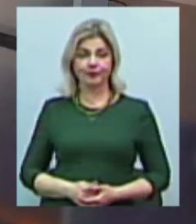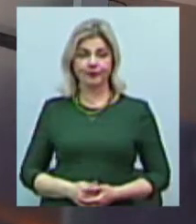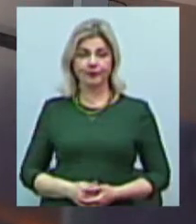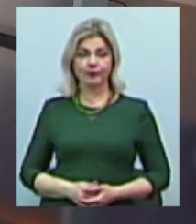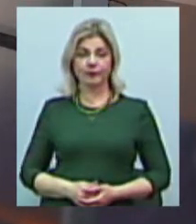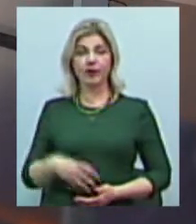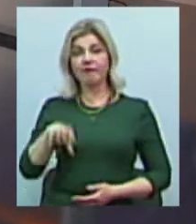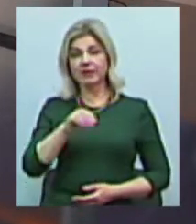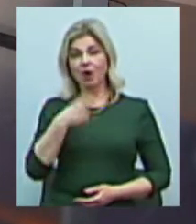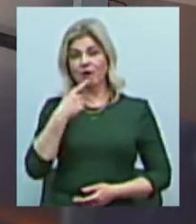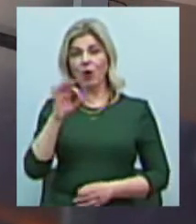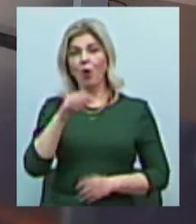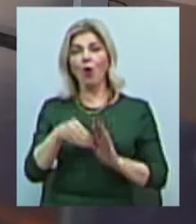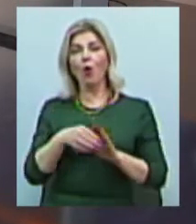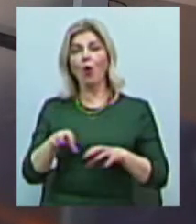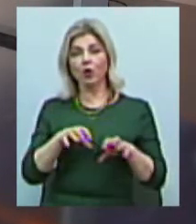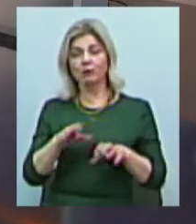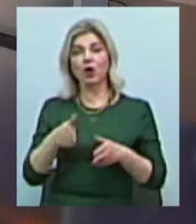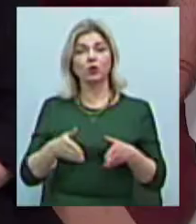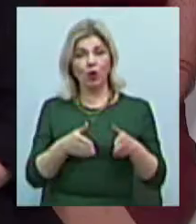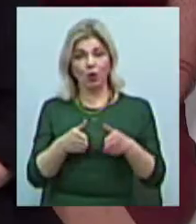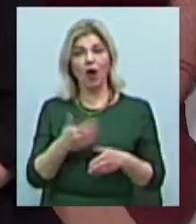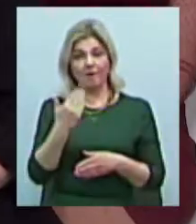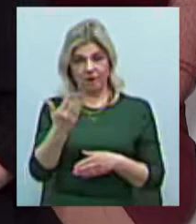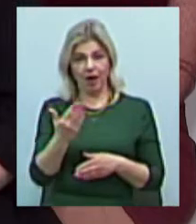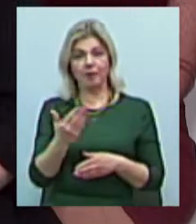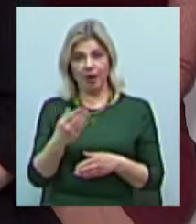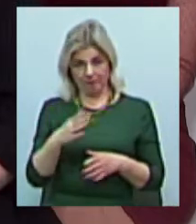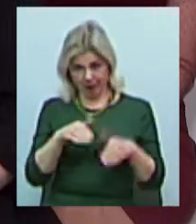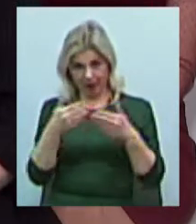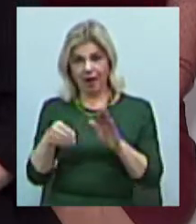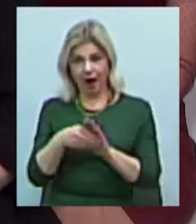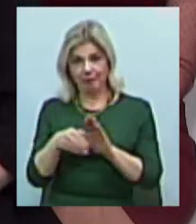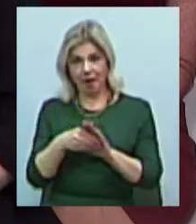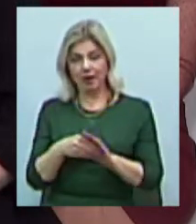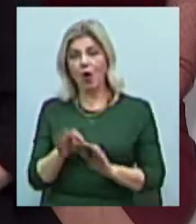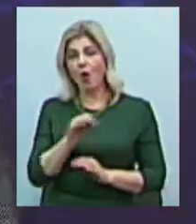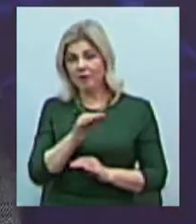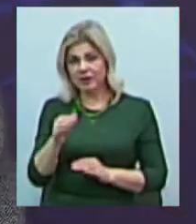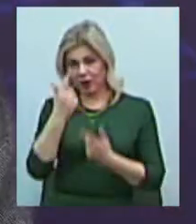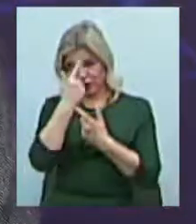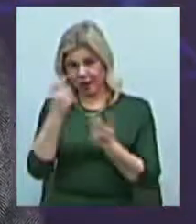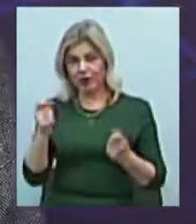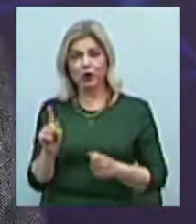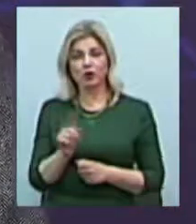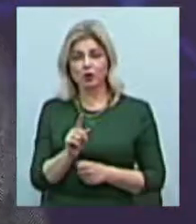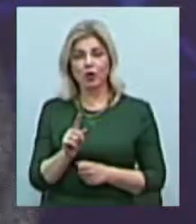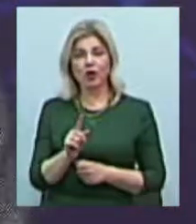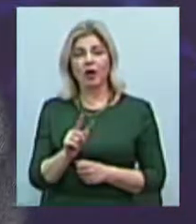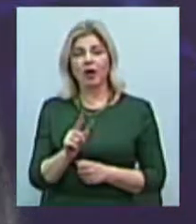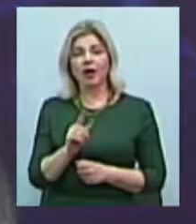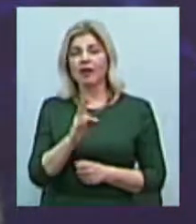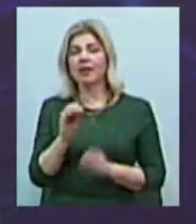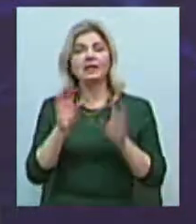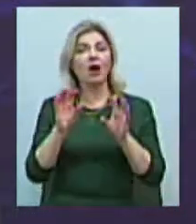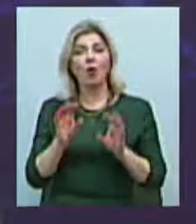питання. Всі кажуть про корупцію в дорожній галузі. Вам пропонували хабар? Офіційно заявляю, що незаконних